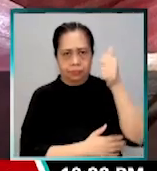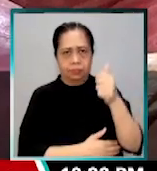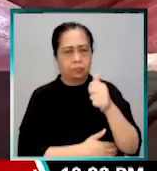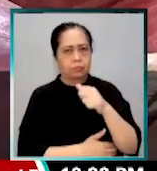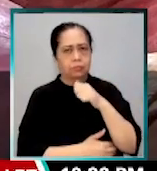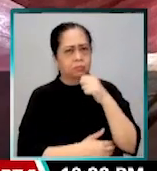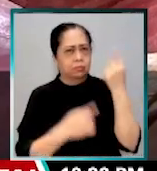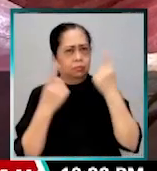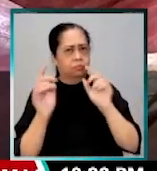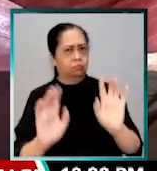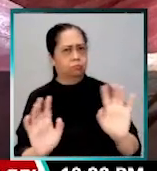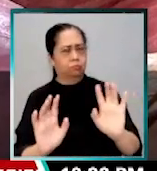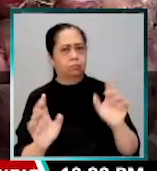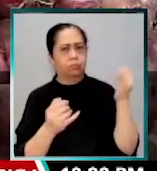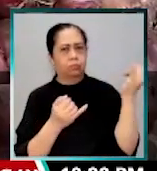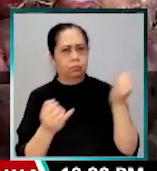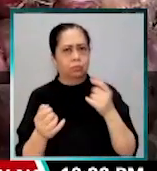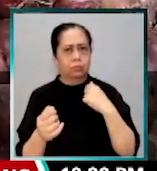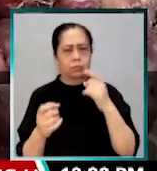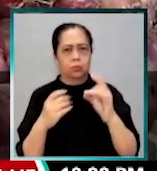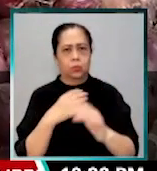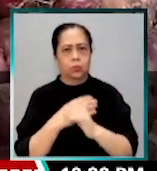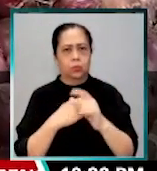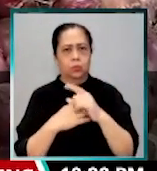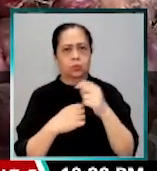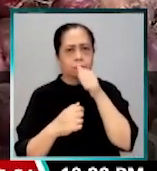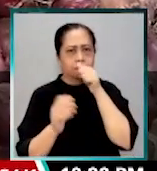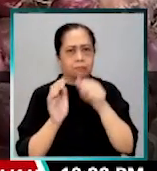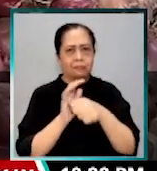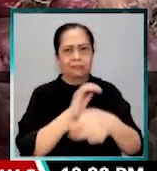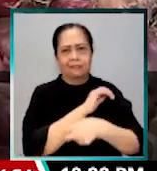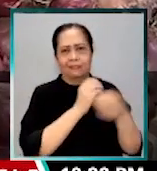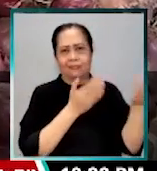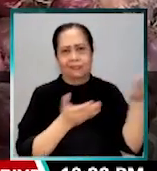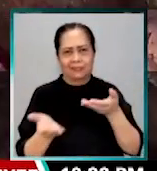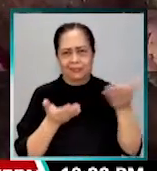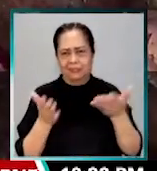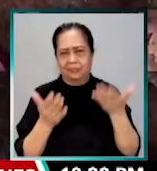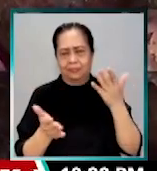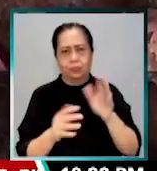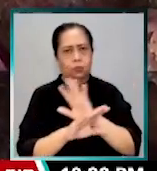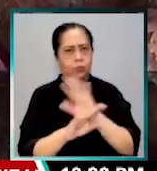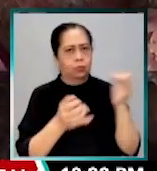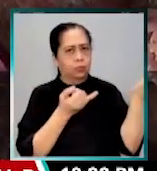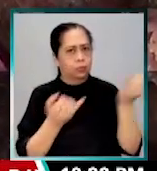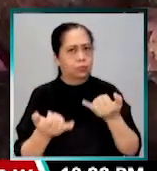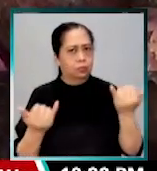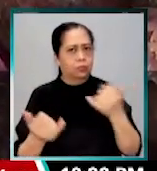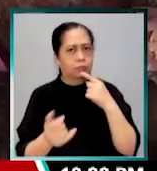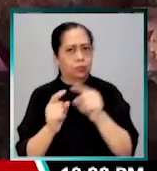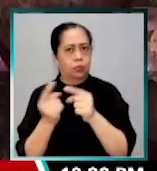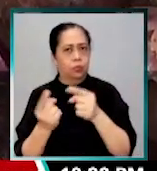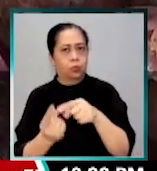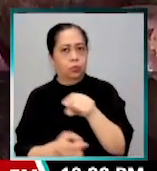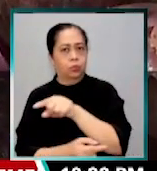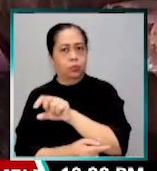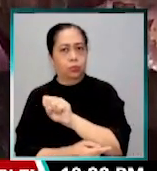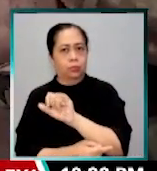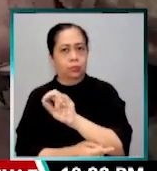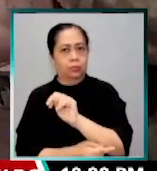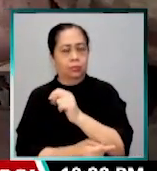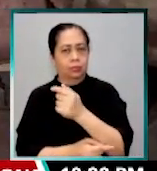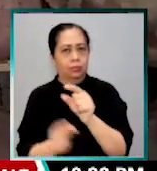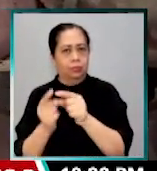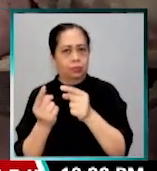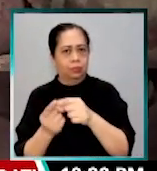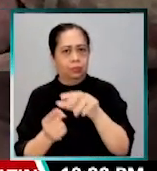kinokonsidera dahil sa banta ng smuggling. Hindi rin daw dapat mag-import ngayon ayon sa grupong Samahang Industriya ng Agrikultura o